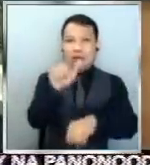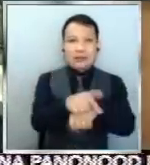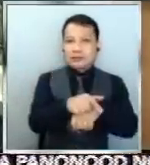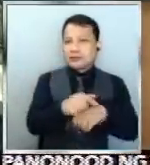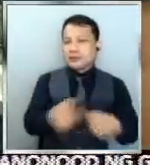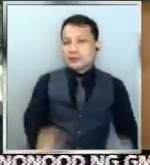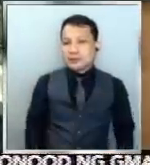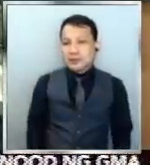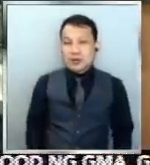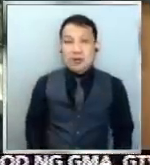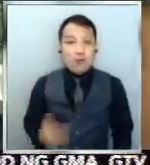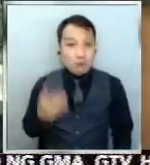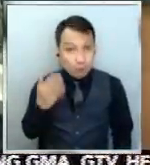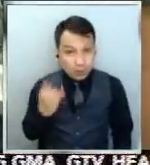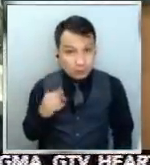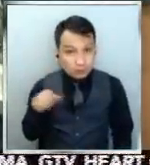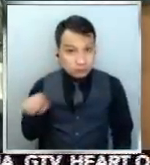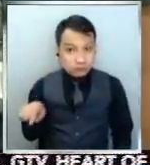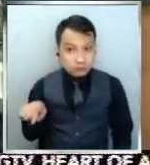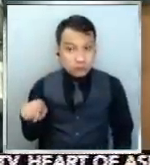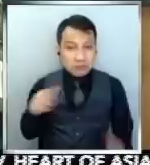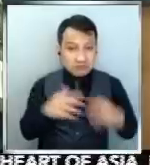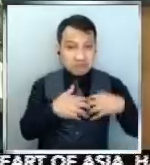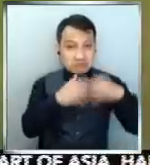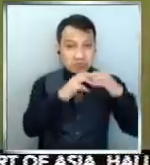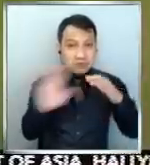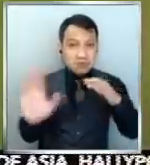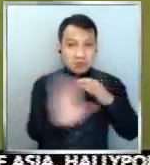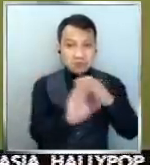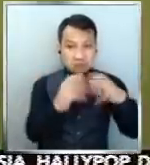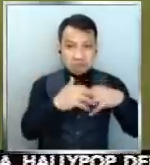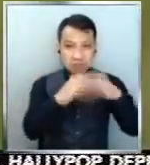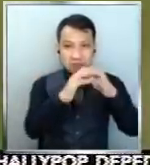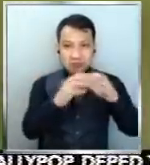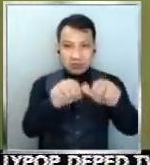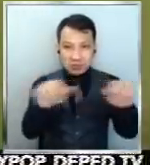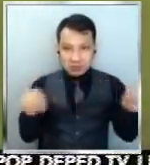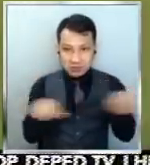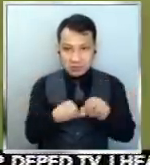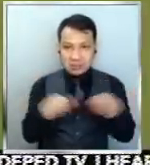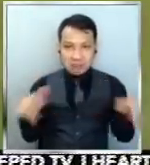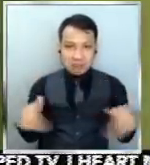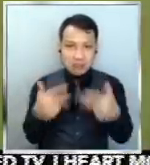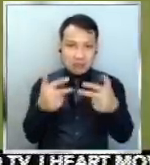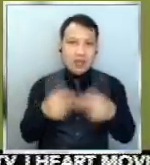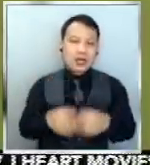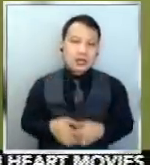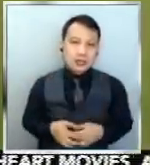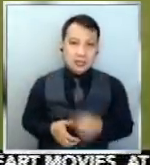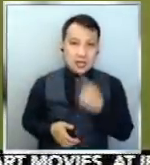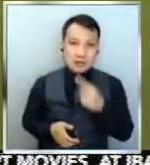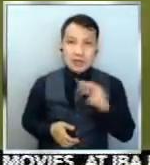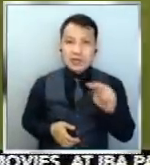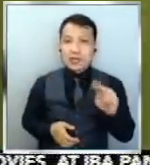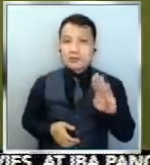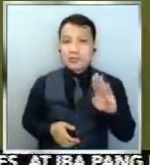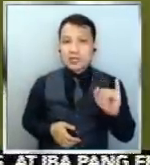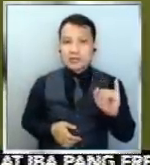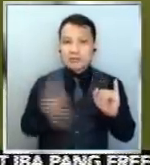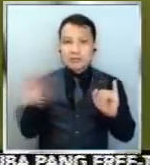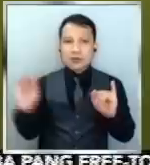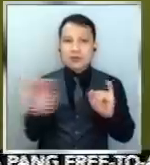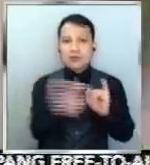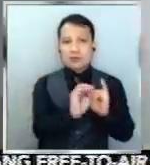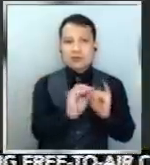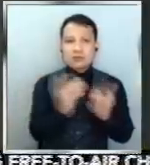iba, nagtayo sila ng mga permanent structure doon. Ayon sa NBI, kaliwat kanan ang mga illegal concrete